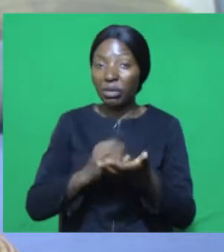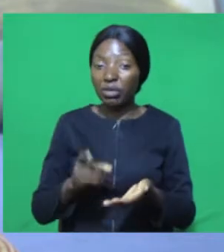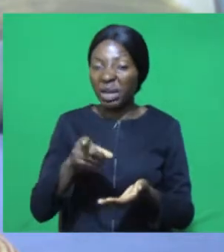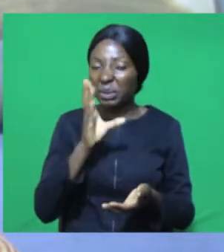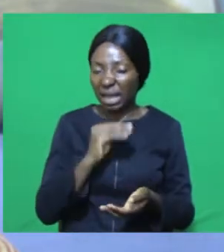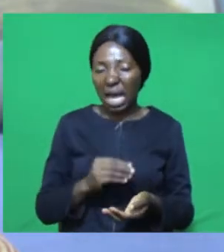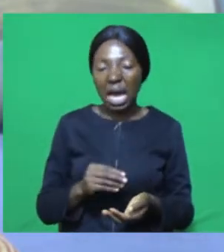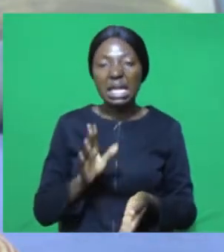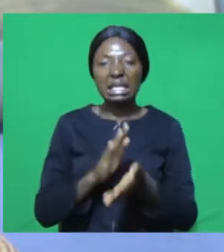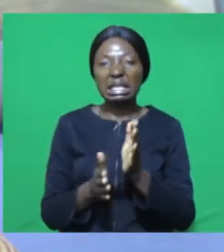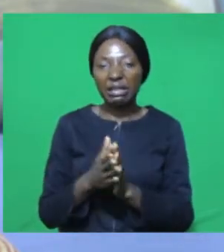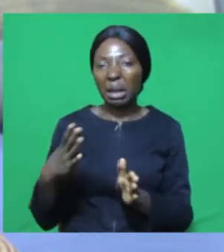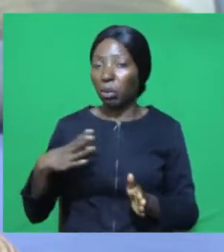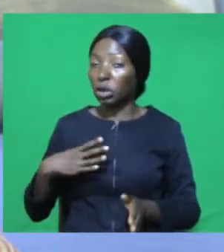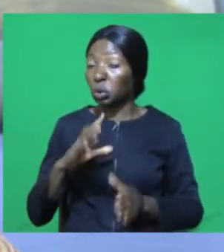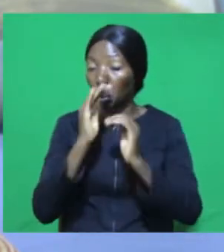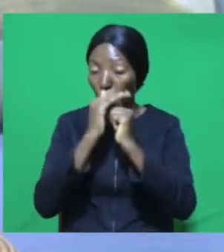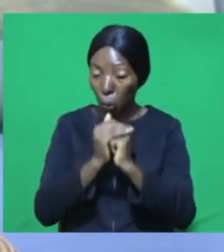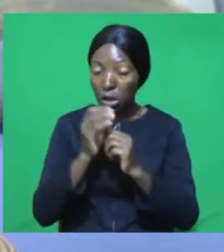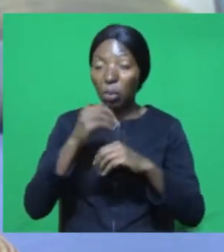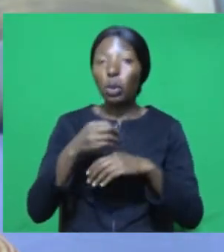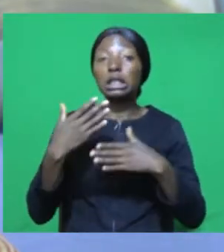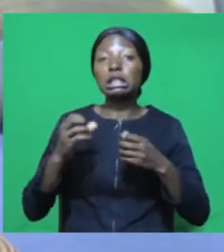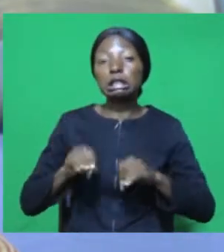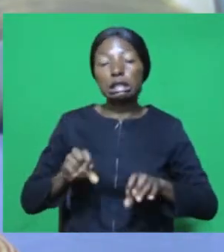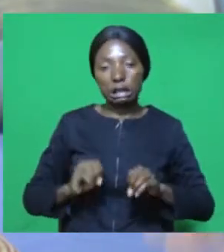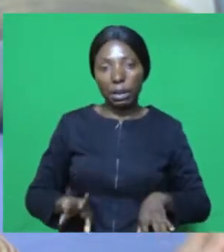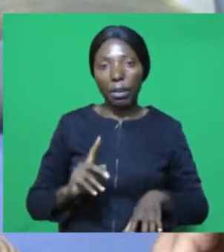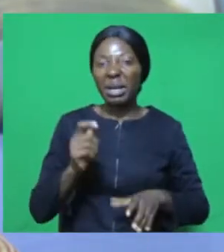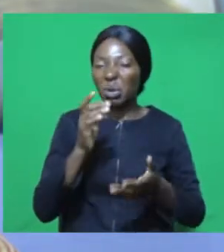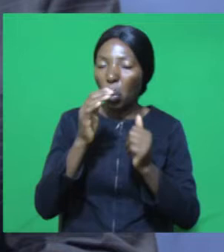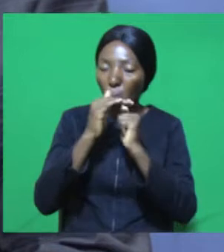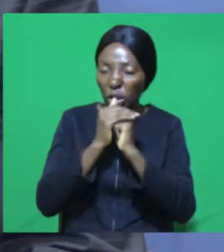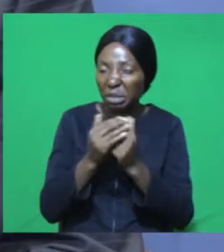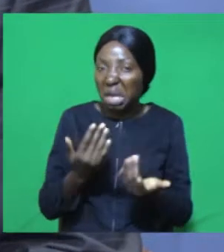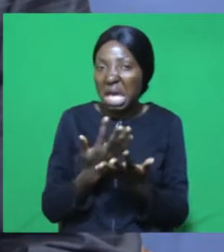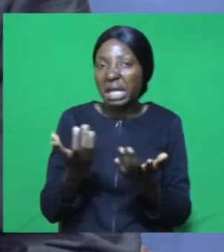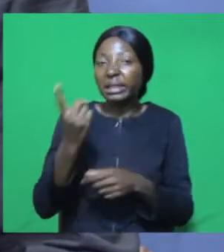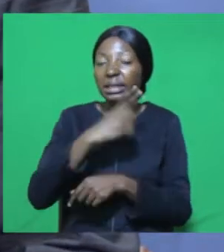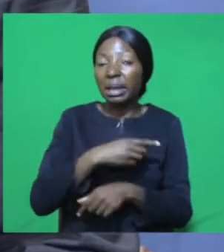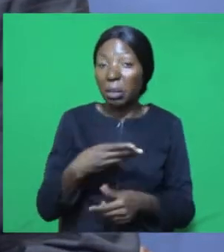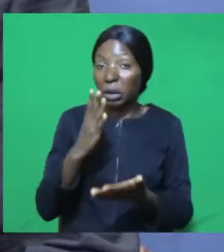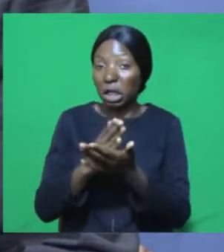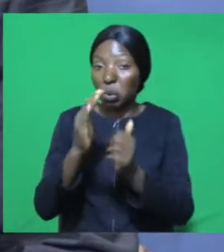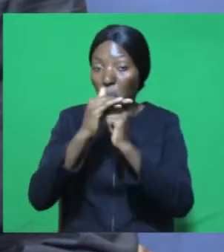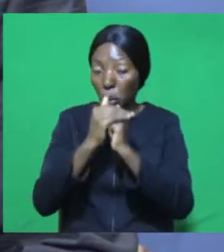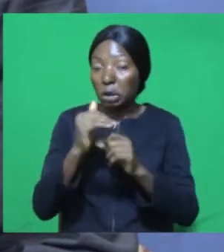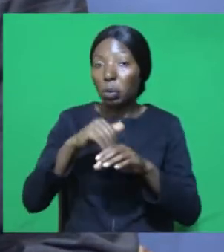Kwakuisa panzvimbo pesabata remusi wechinomwevhiki kwakuisa Sunday. Musi wekutanga wevhiki. Kuti ichengetwe